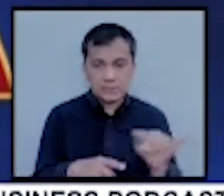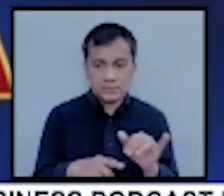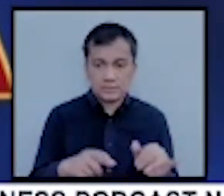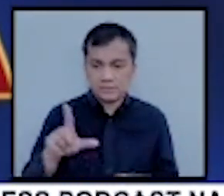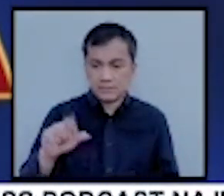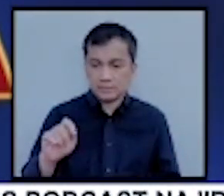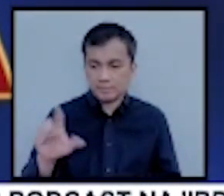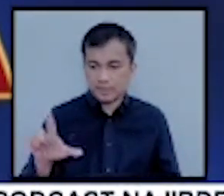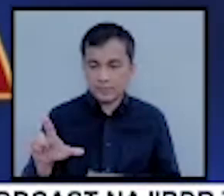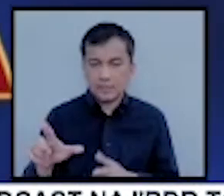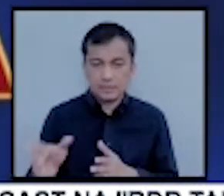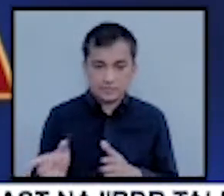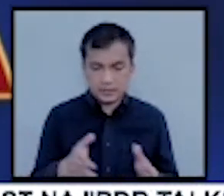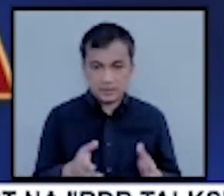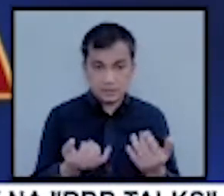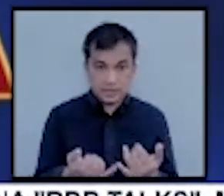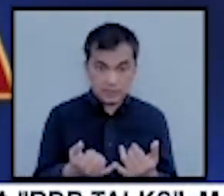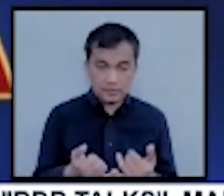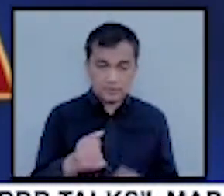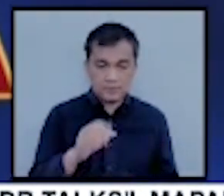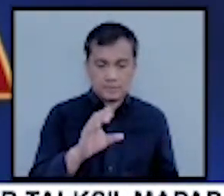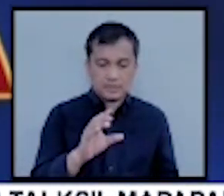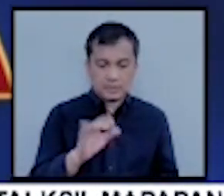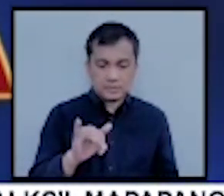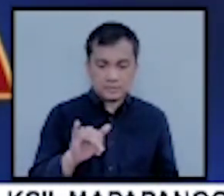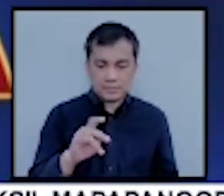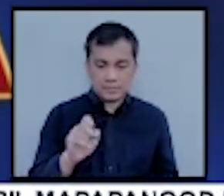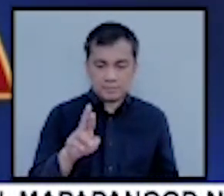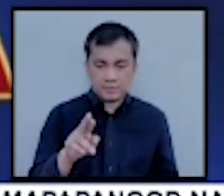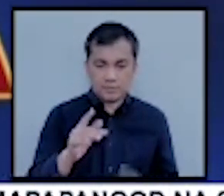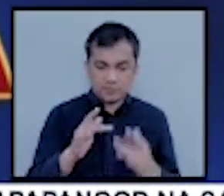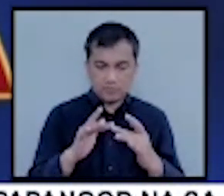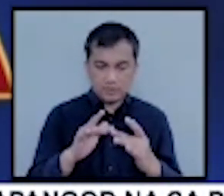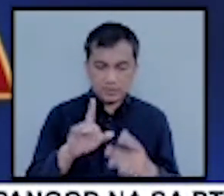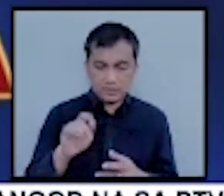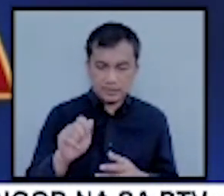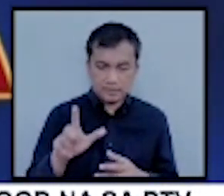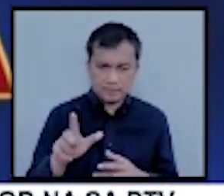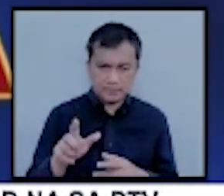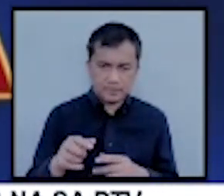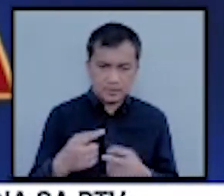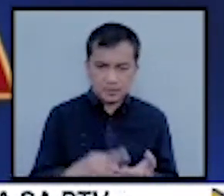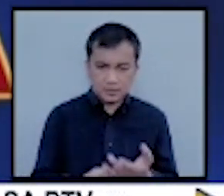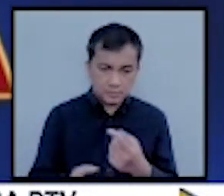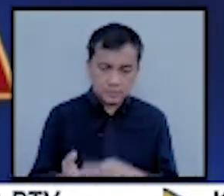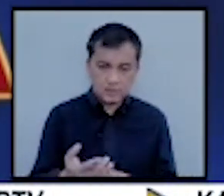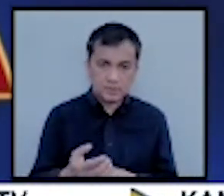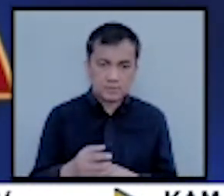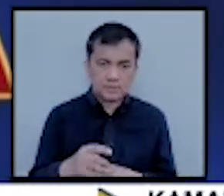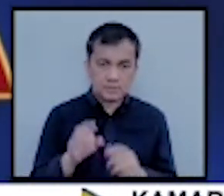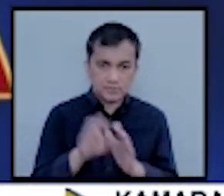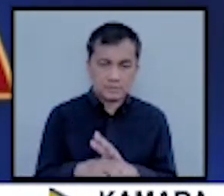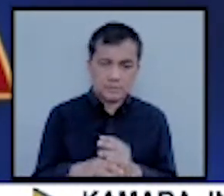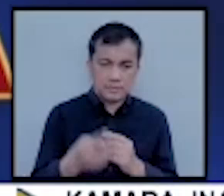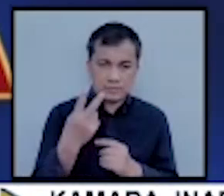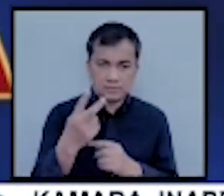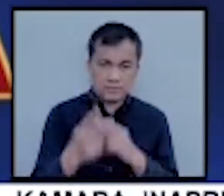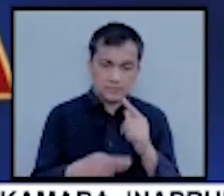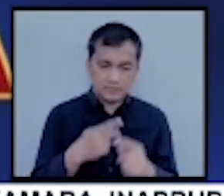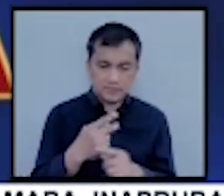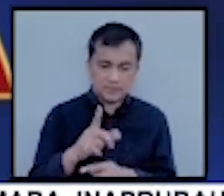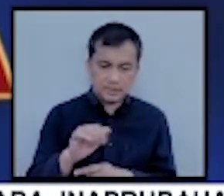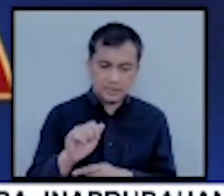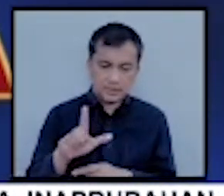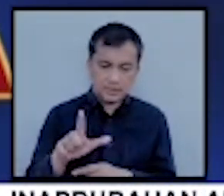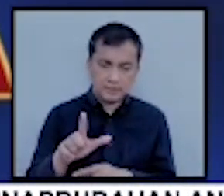libel. Bagamat pinagtatalunan sa ngayon kung ito dapat ay manatiling isang criminal offense kasi may dalawang klase ng libel eh. Yung